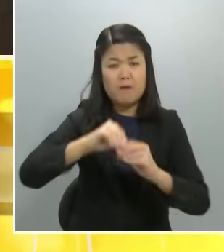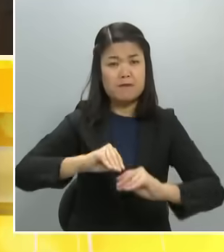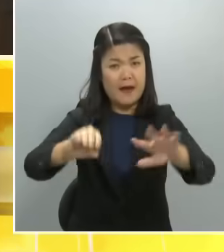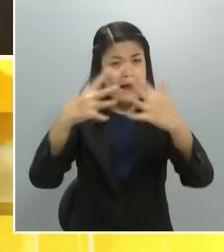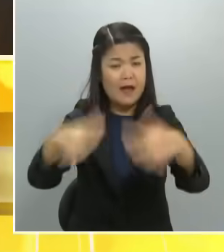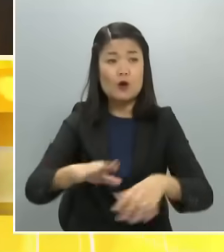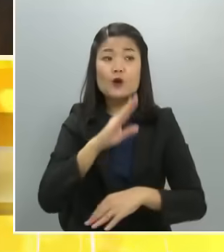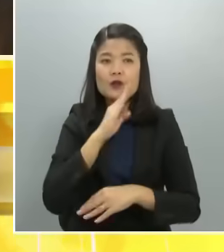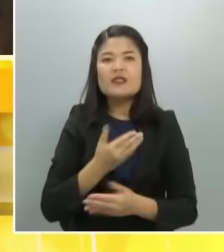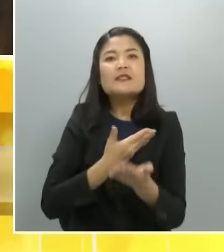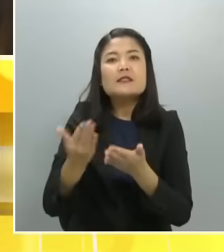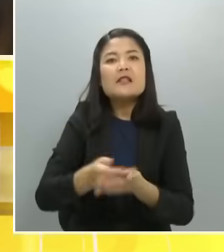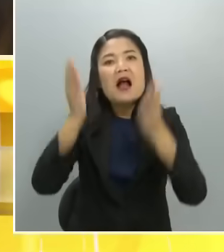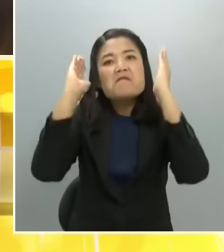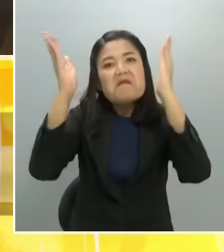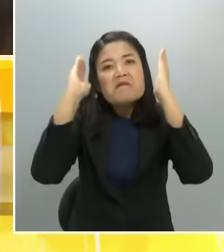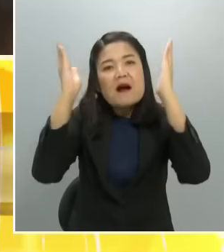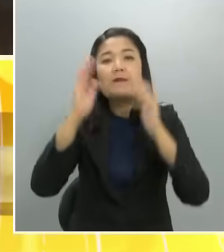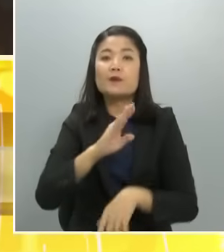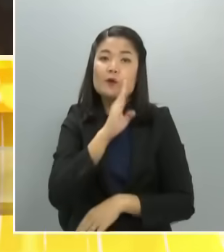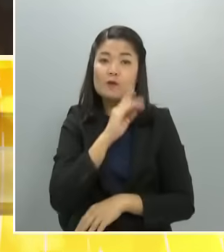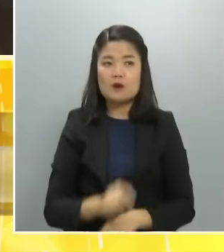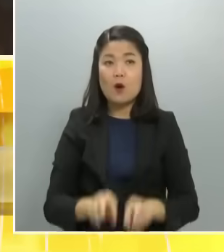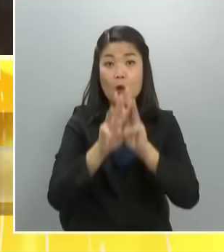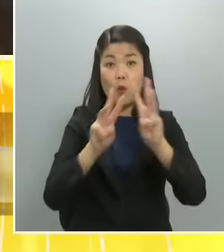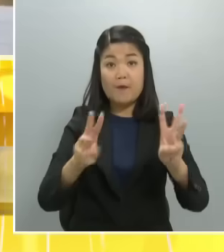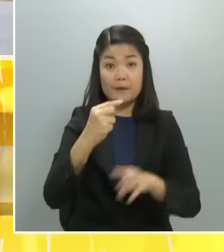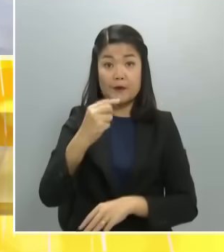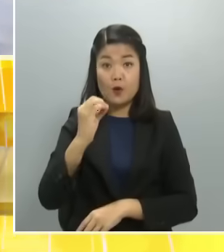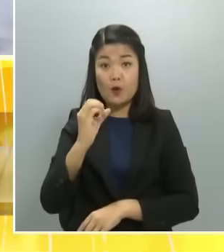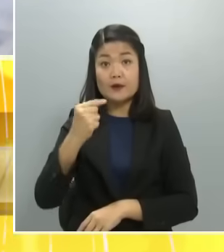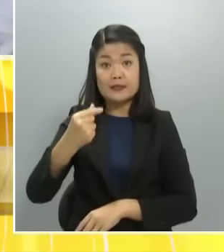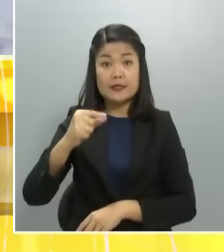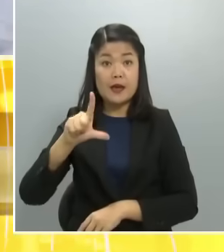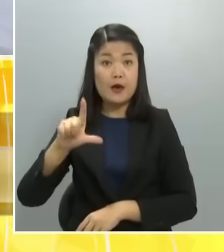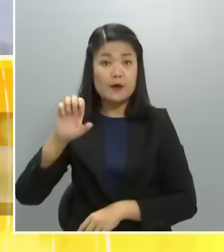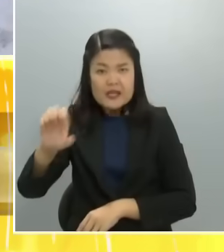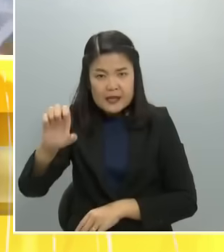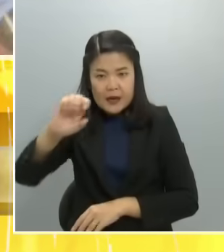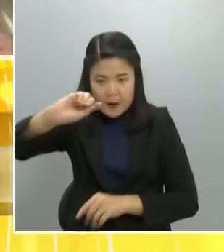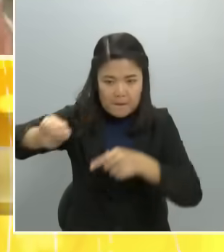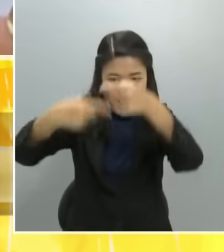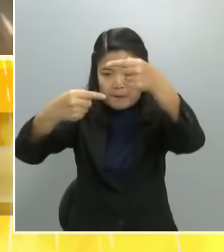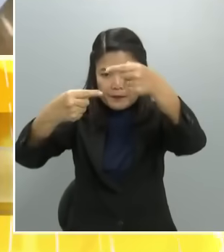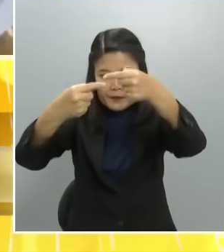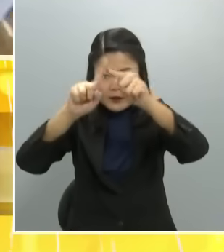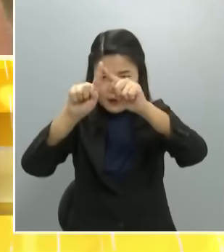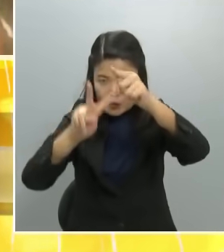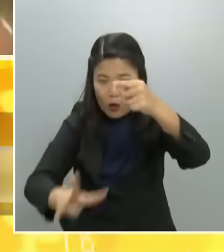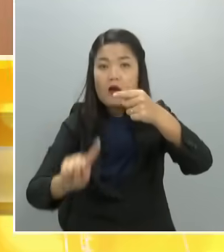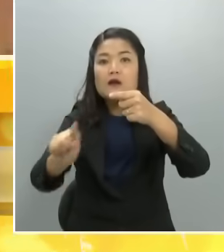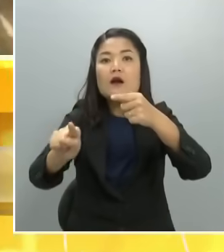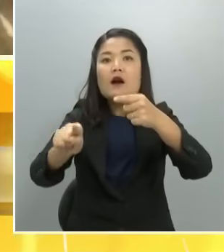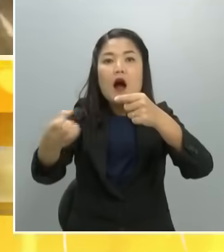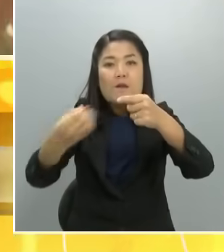ไปซื้อโฆษณาเวลาเราเซิร์ช Google มันขึ้นต้น ๆขึ้นอันแรกเลย มิจฉาชีพอ้างว่ารับแจ้งความ